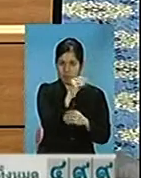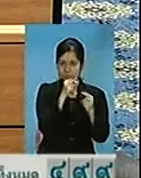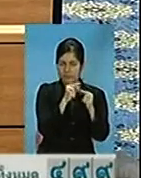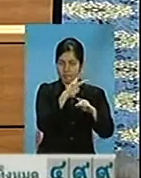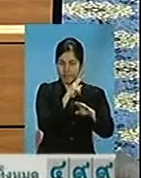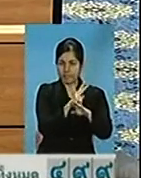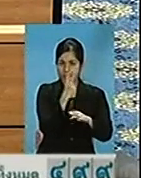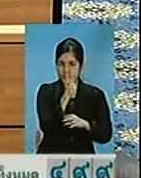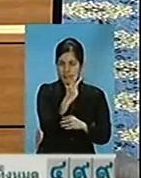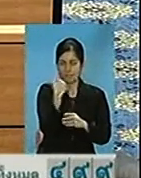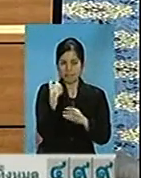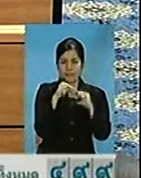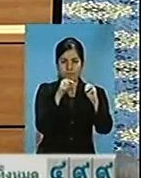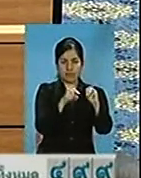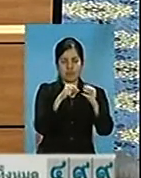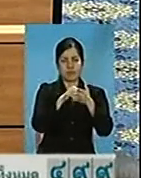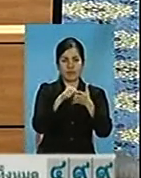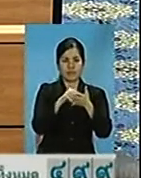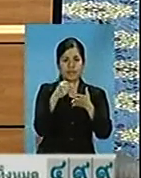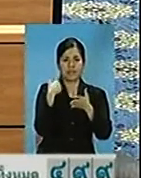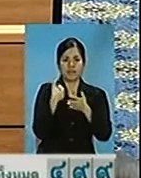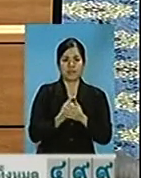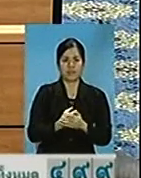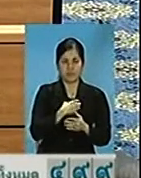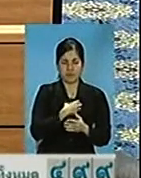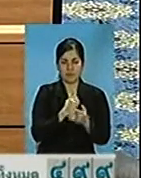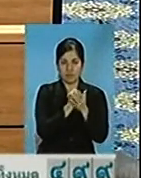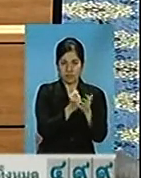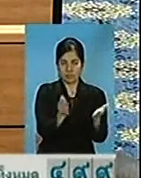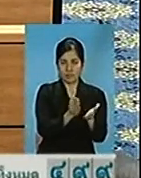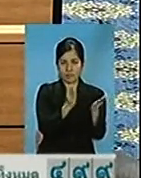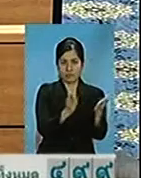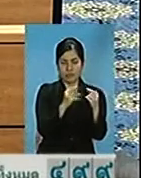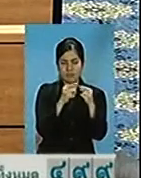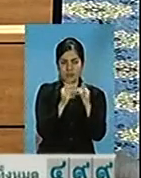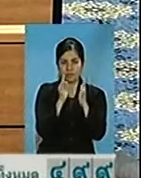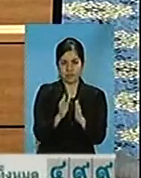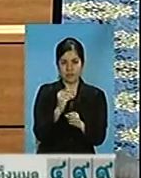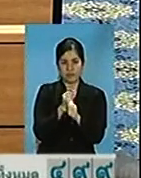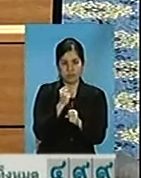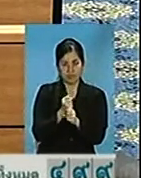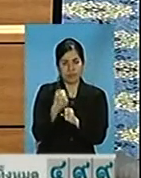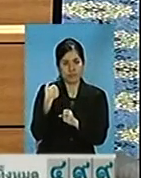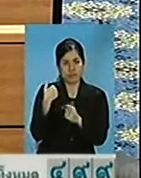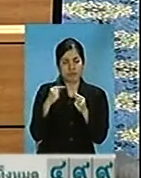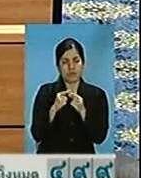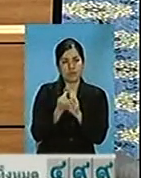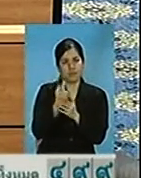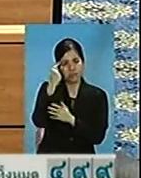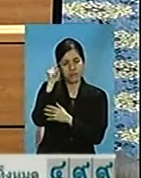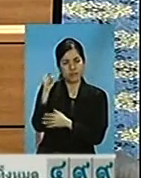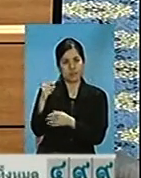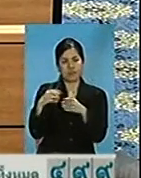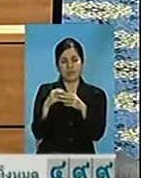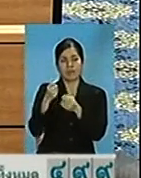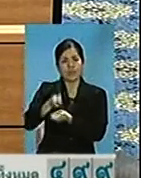เลยว่ามาตราที่แก้ไขเนี่ยเราต้องการช่วยรักษาผลประโยชน์ของพ่อค้ามากกว่าให้ความสำคัญสำหรับเกษตร